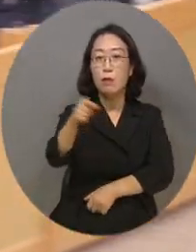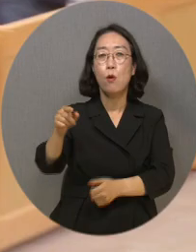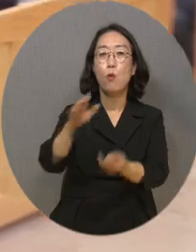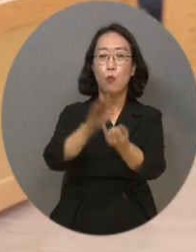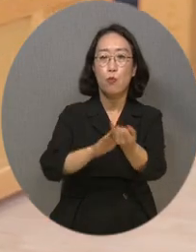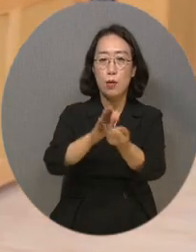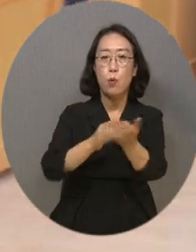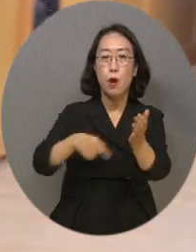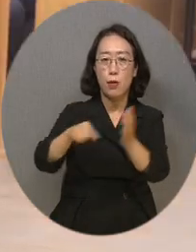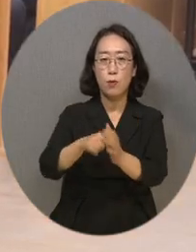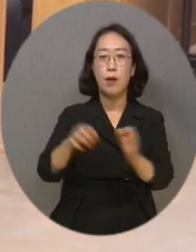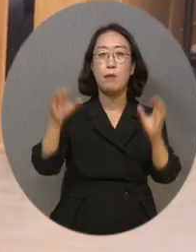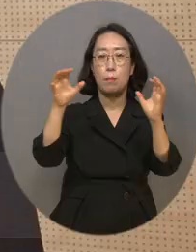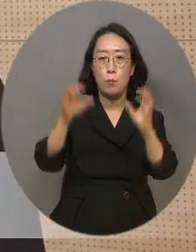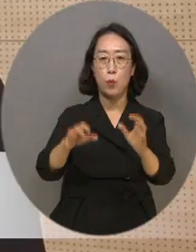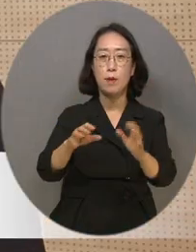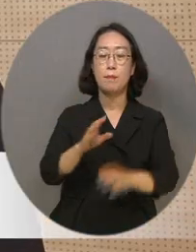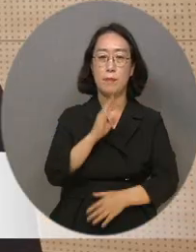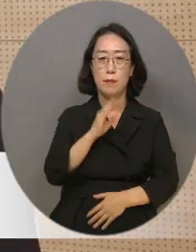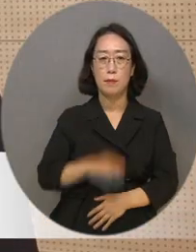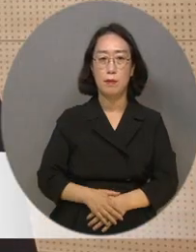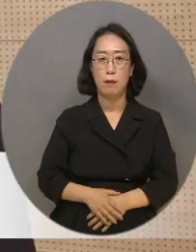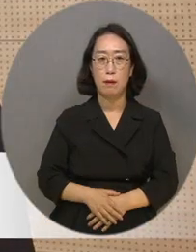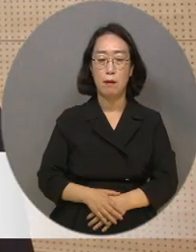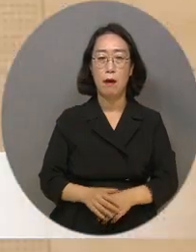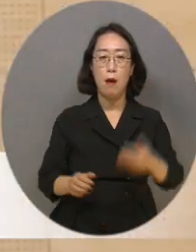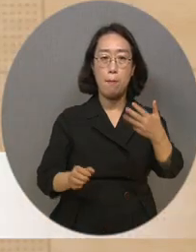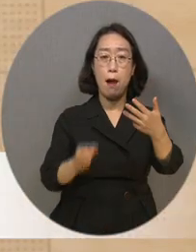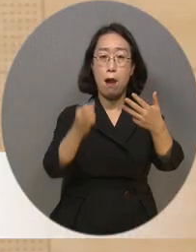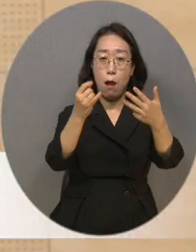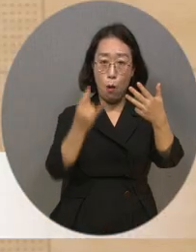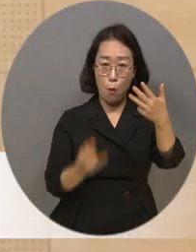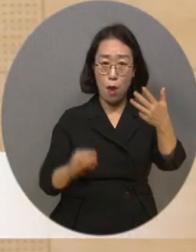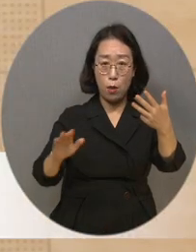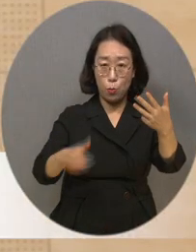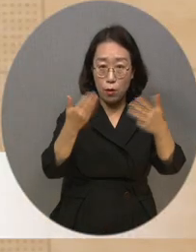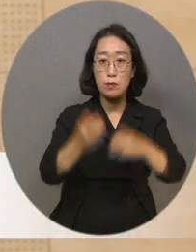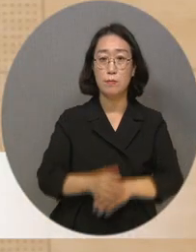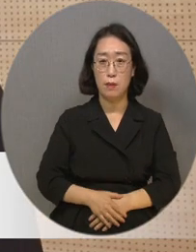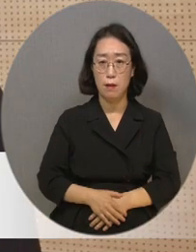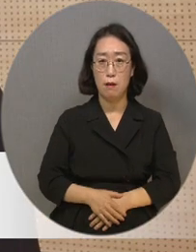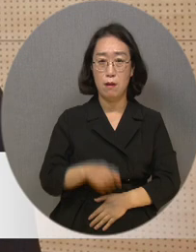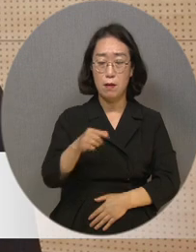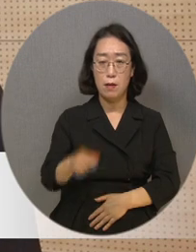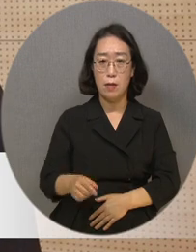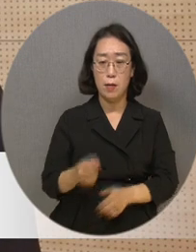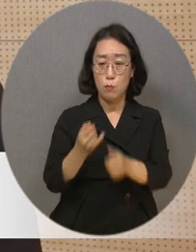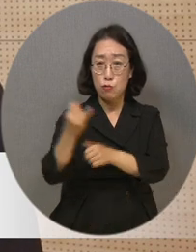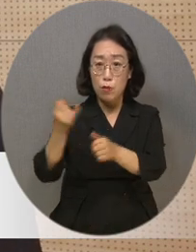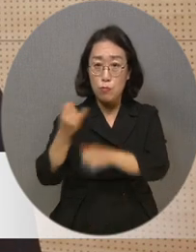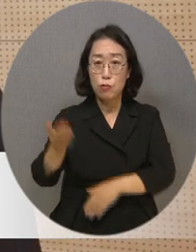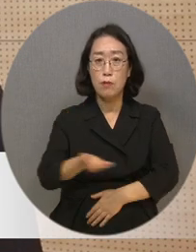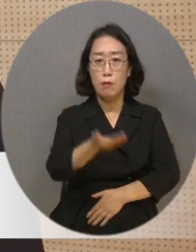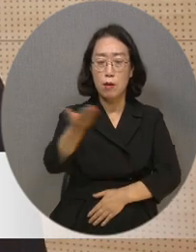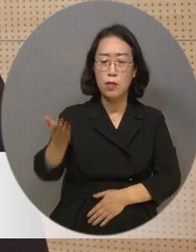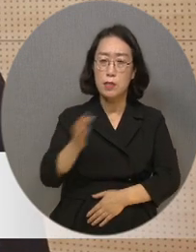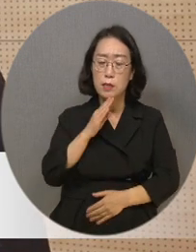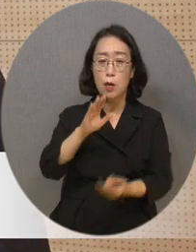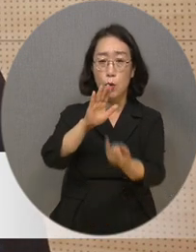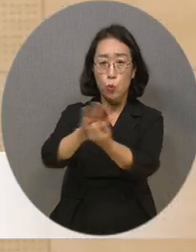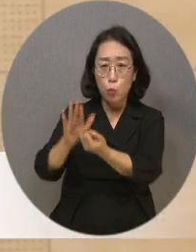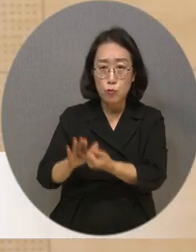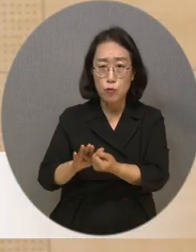위로하기 위해 마련된 행사입니다. 어느덧 8회가 됐네요. 우리 미망인들에 대한 직접 도움을 줄수 있는